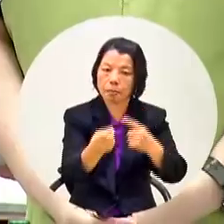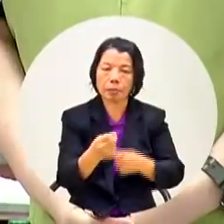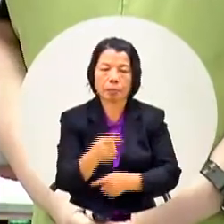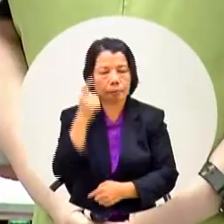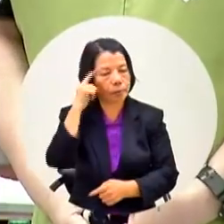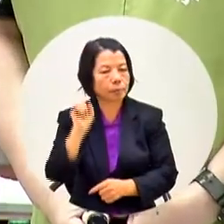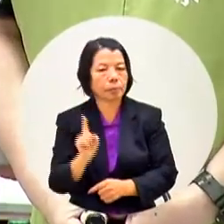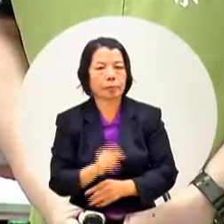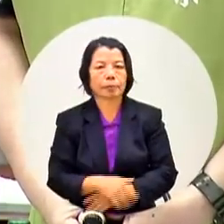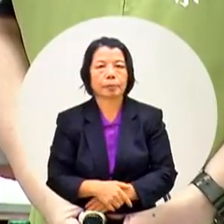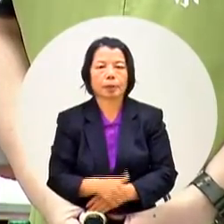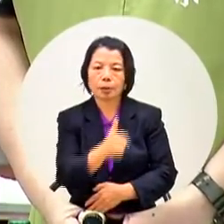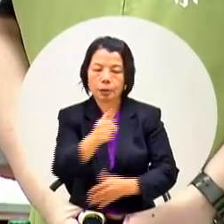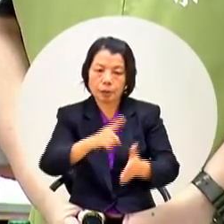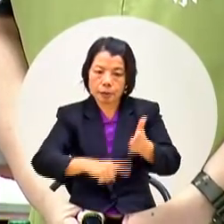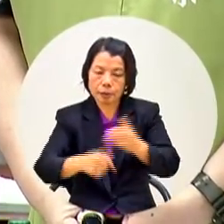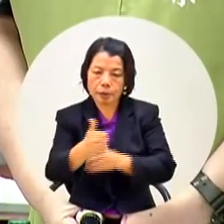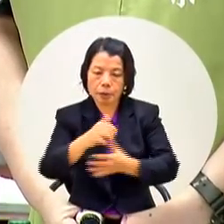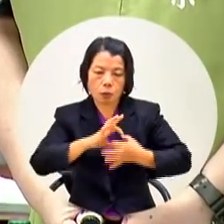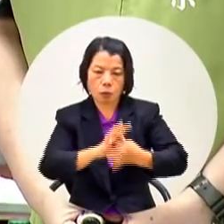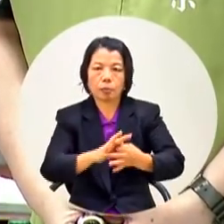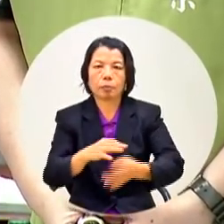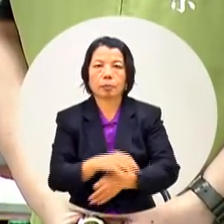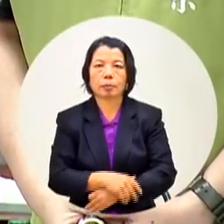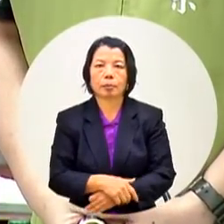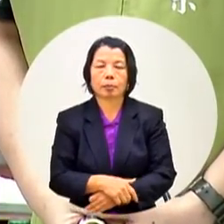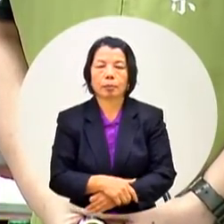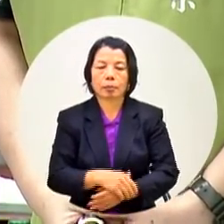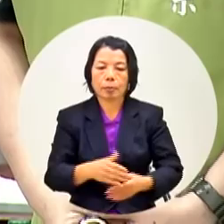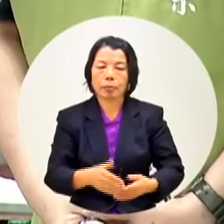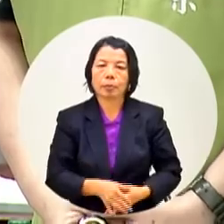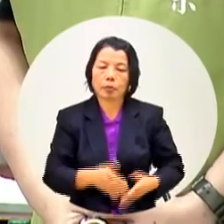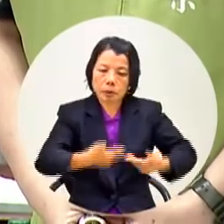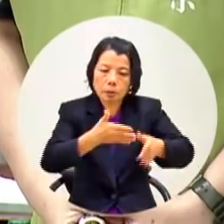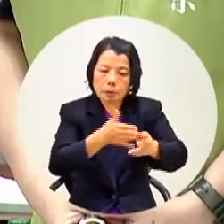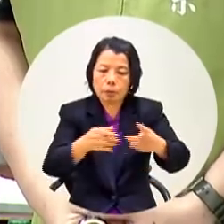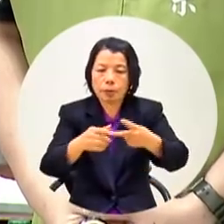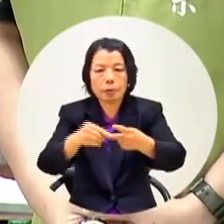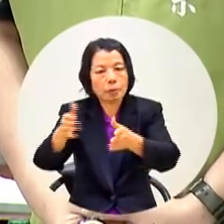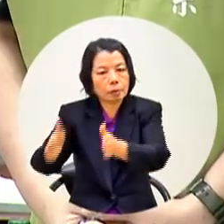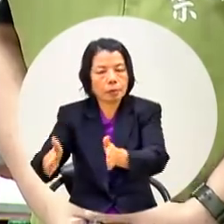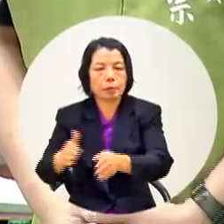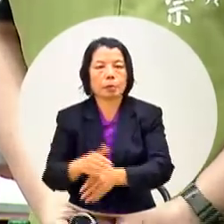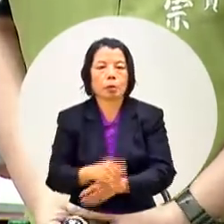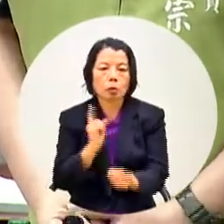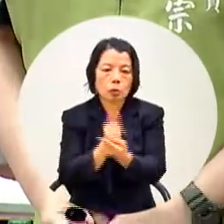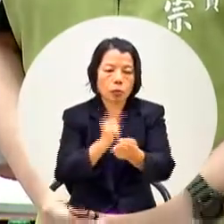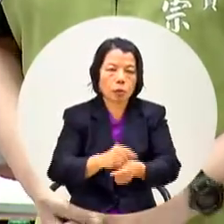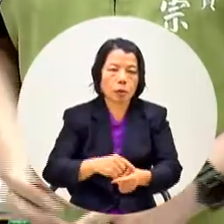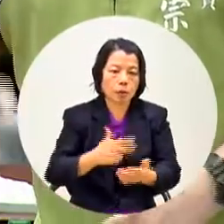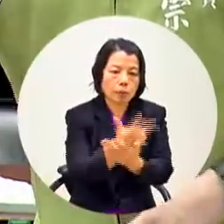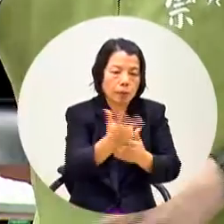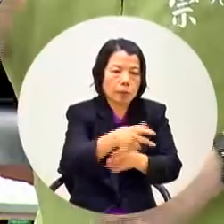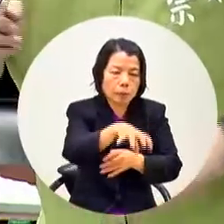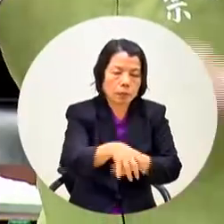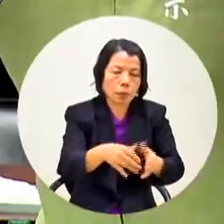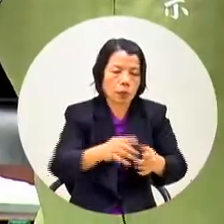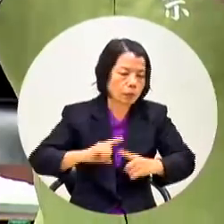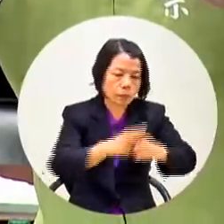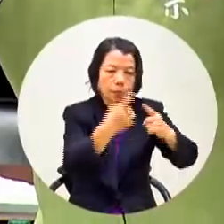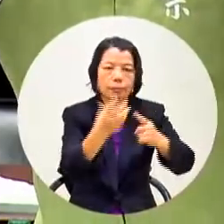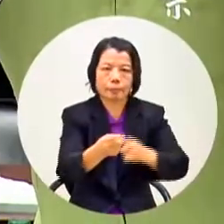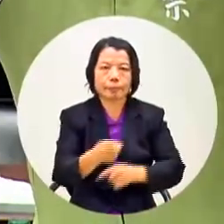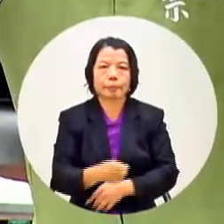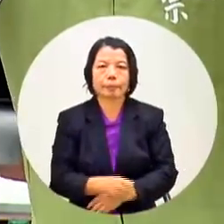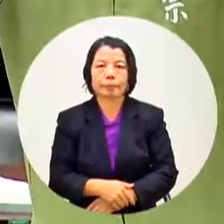心，青葛二杰，目前为止做到美术馆这个完全没有争议，请简焕忠议员放心。 好，谢谢市长。市长，因